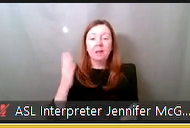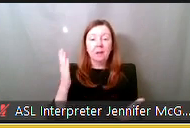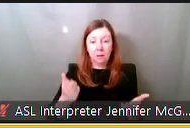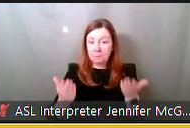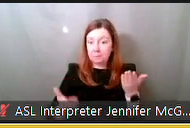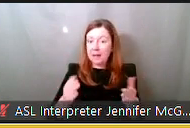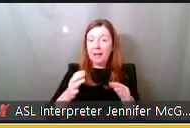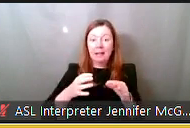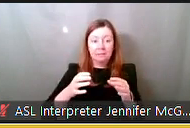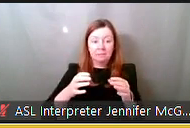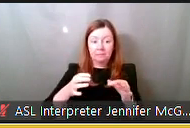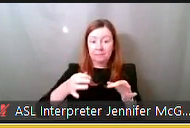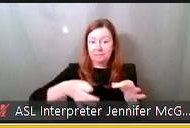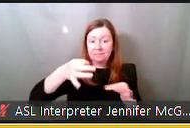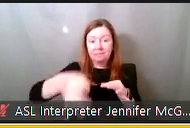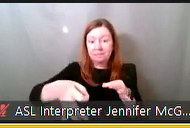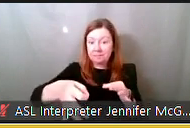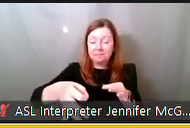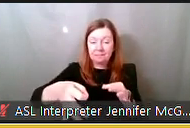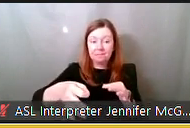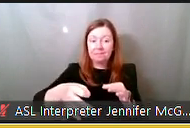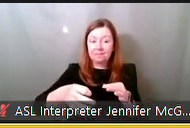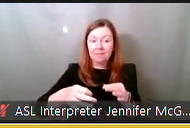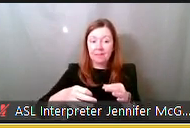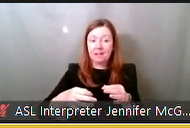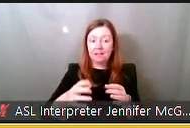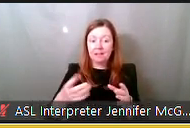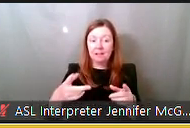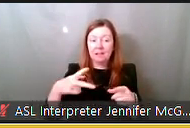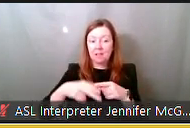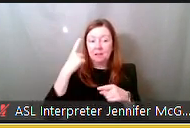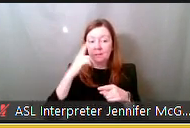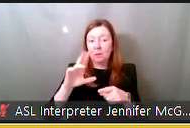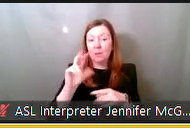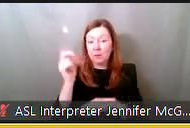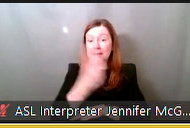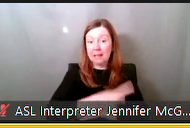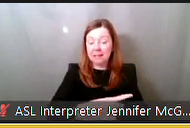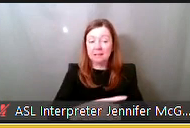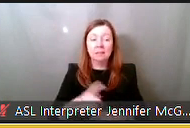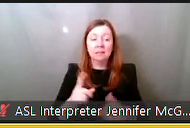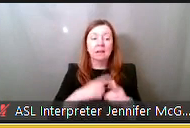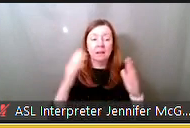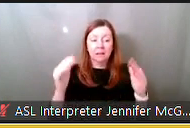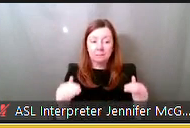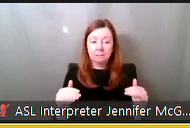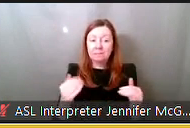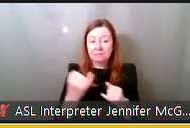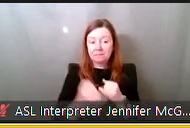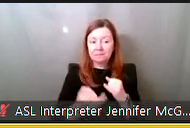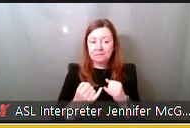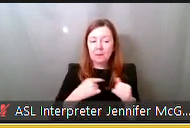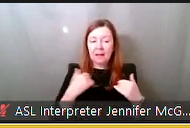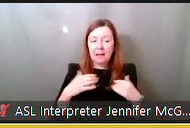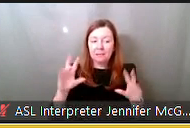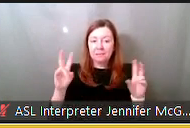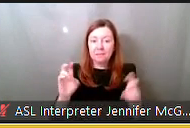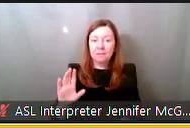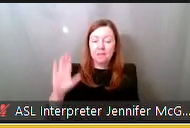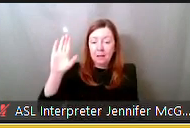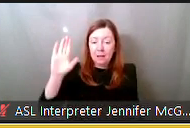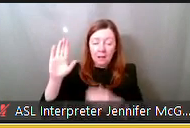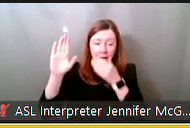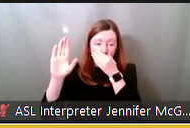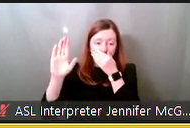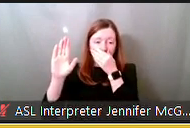话，所以如果你是个病人，如果是需要用水，但是呢你又面临着水资源很快就会被